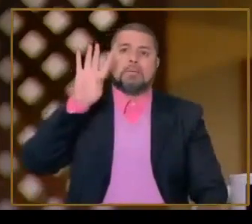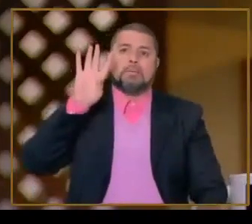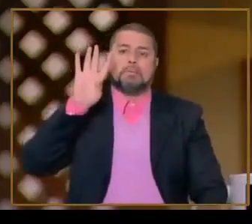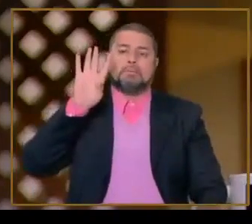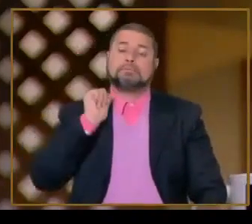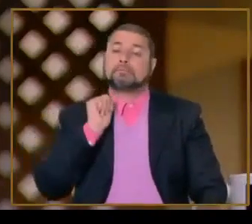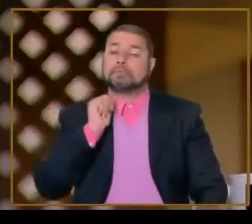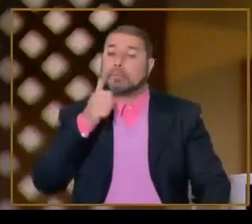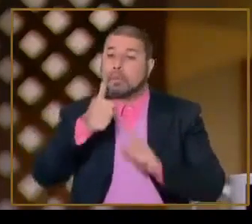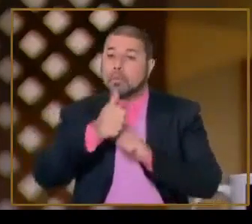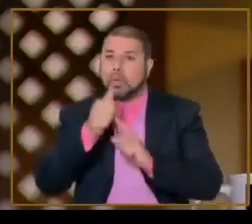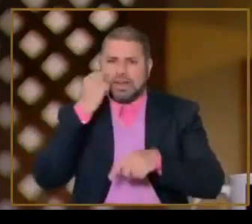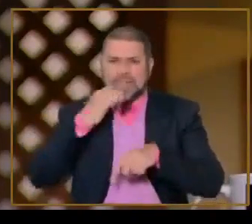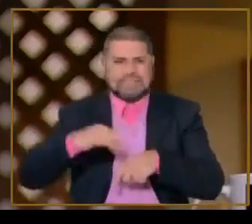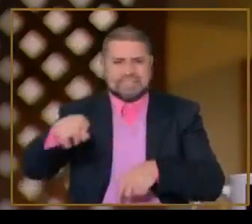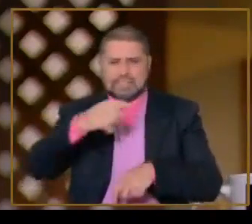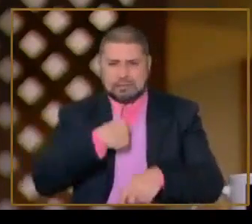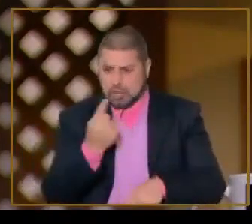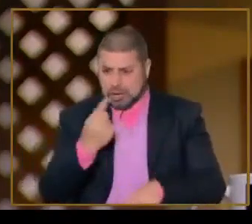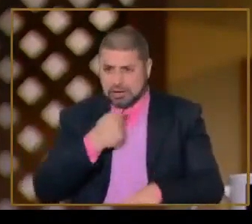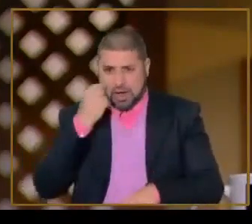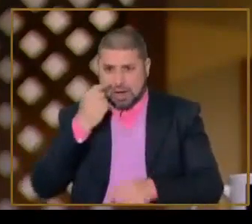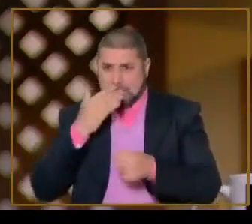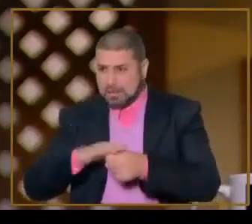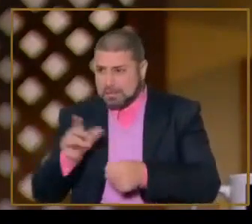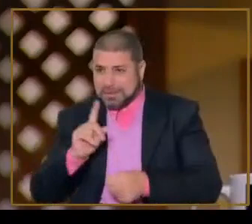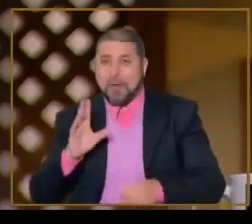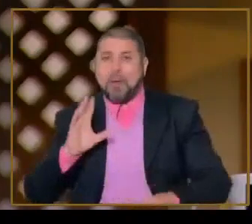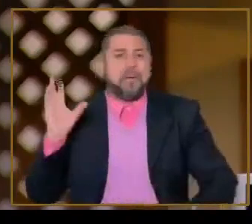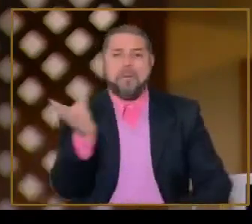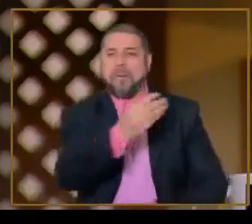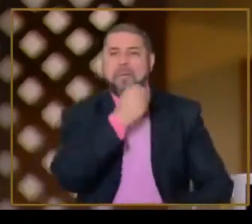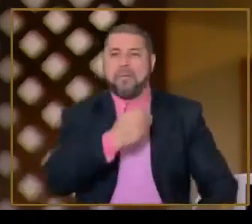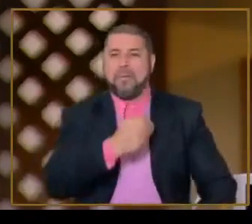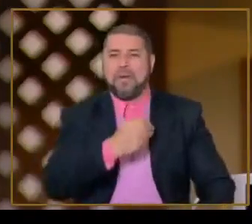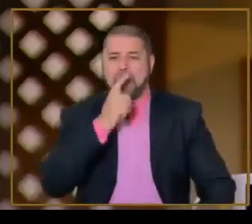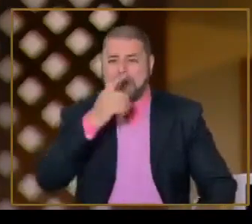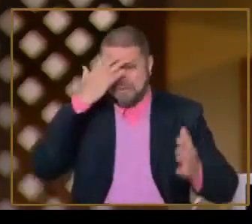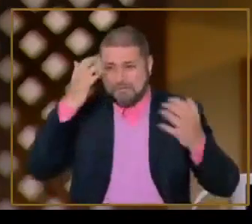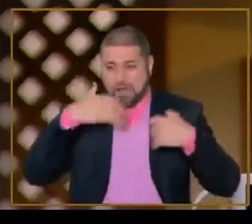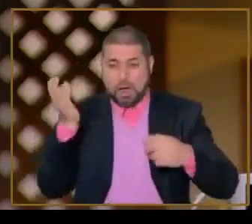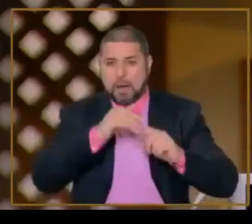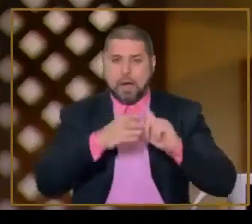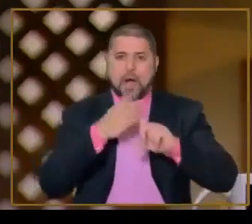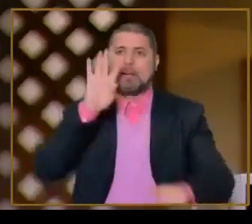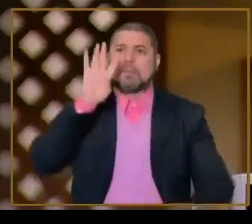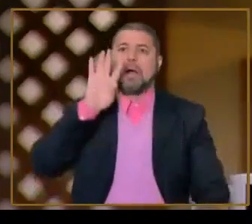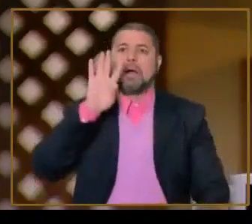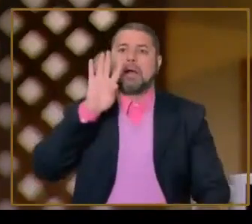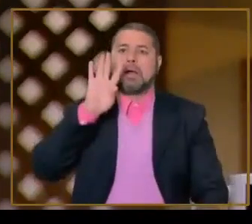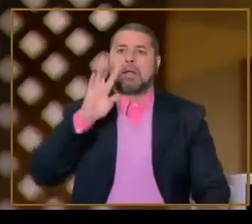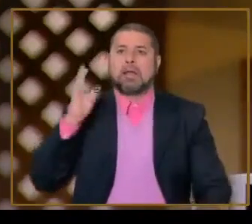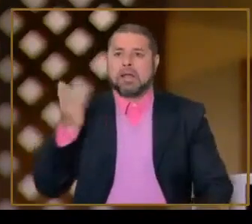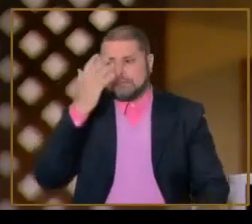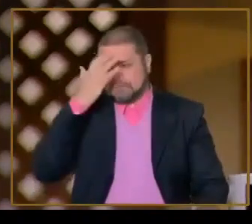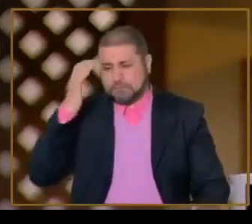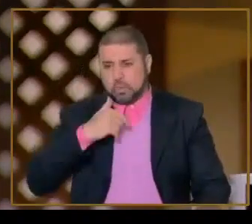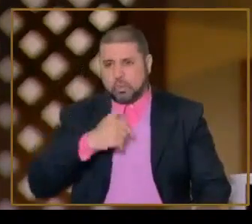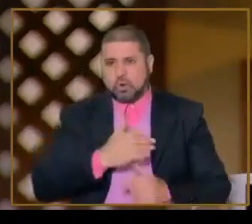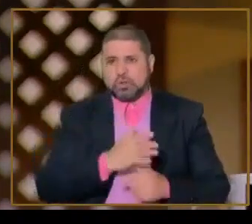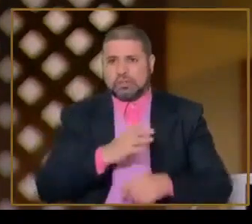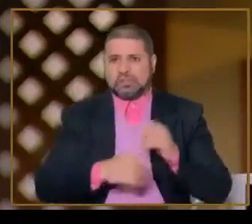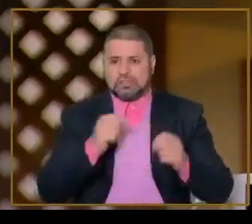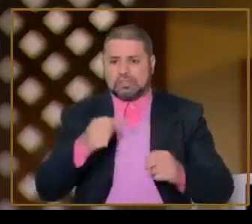باربع كل انسان فينا مش انا مش انا ك رمضان بس اني ابتليت باربع ما سلطوا الا